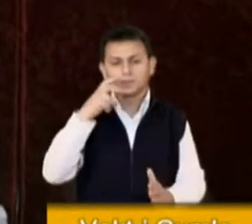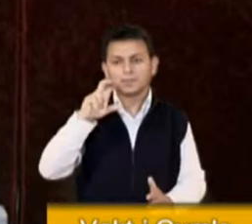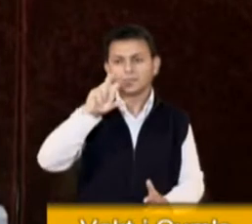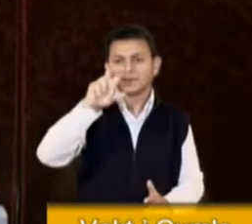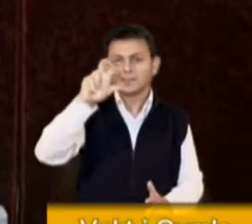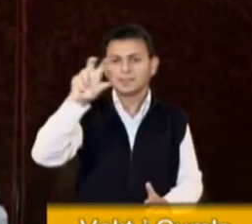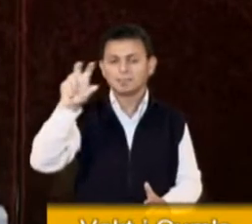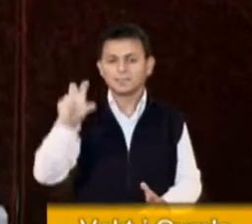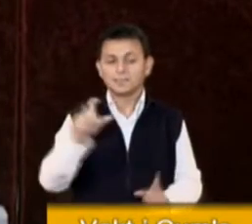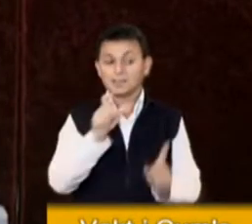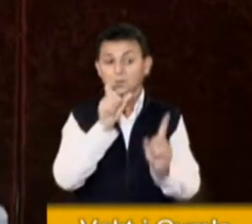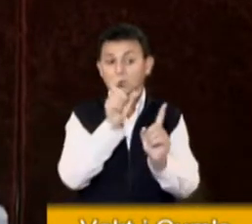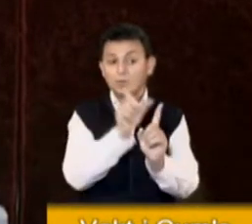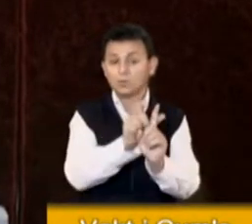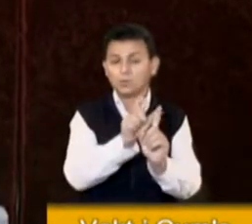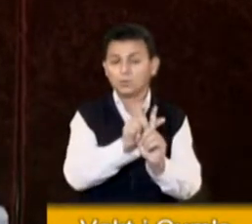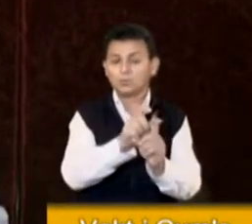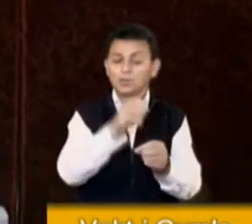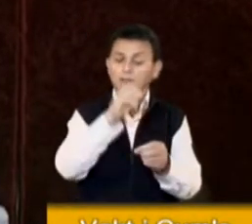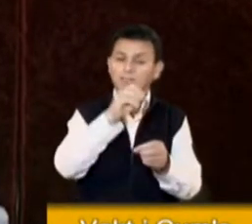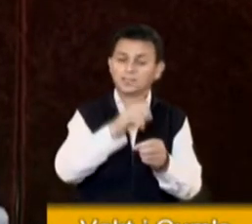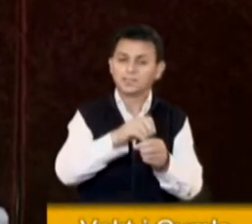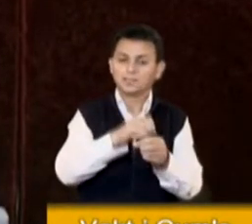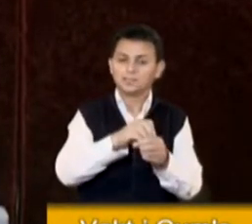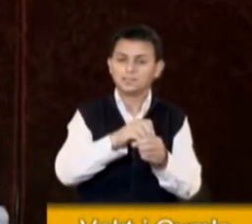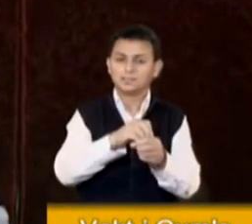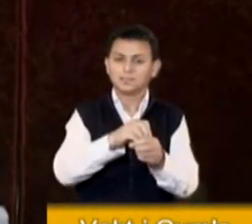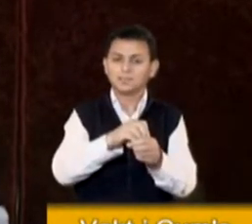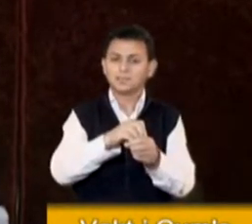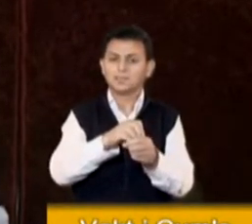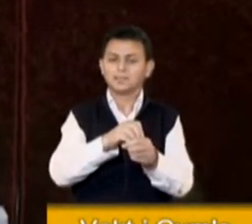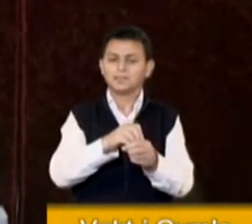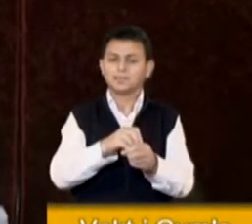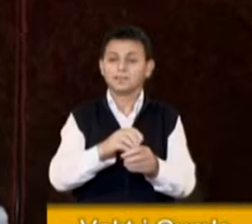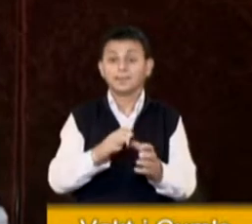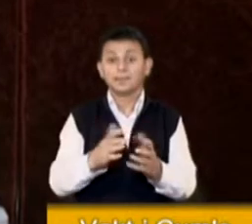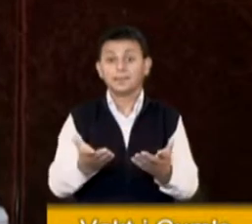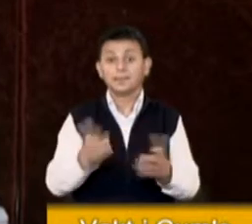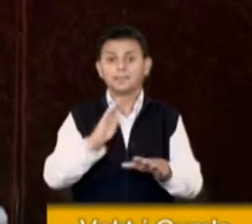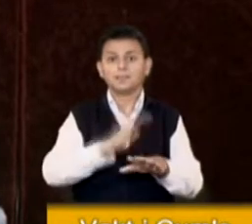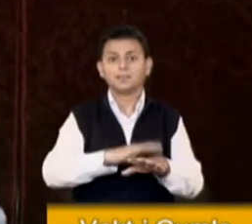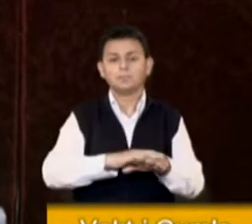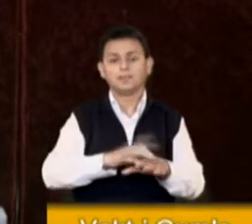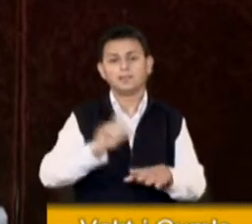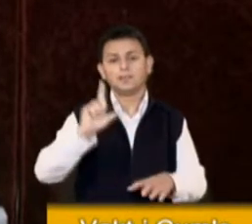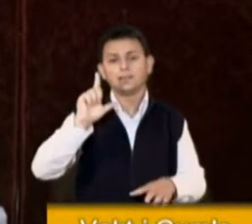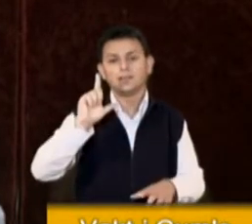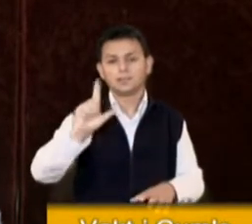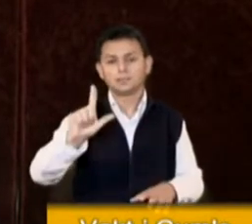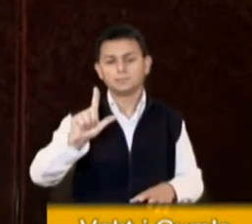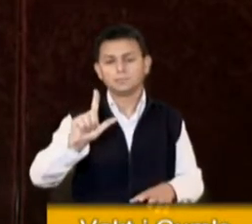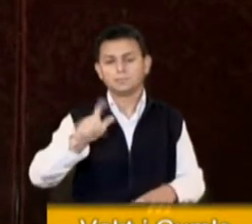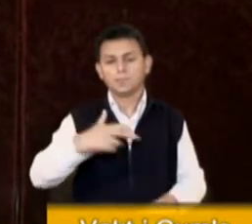nazardan etkilenen bir kimsenin neler okuması gerekir?